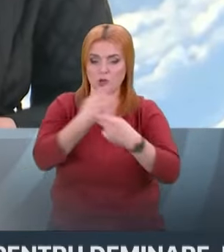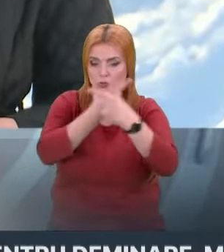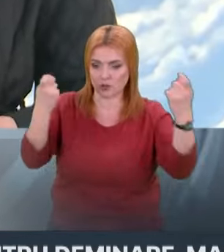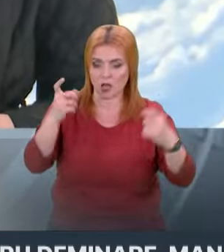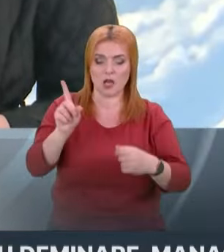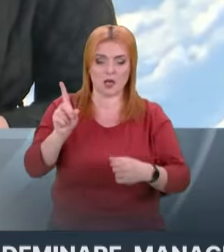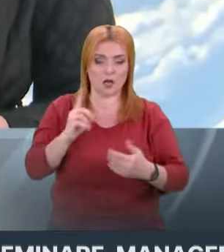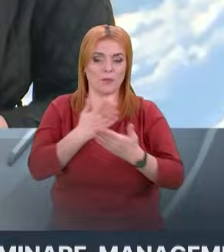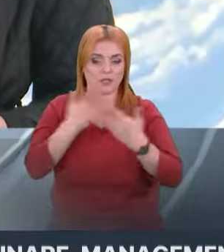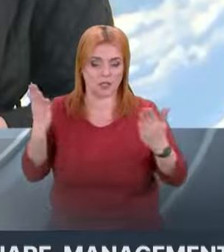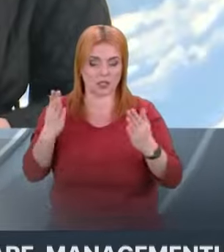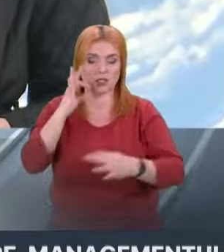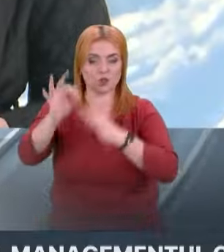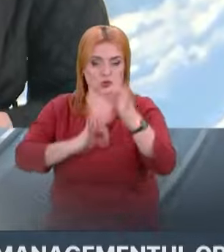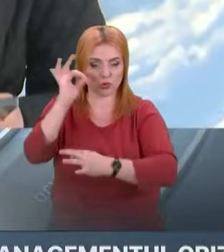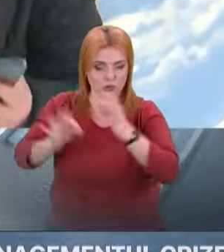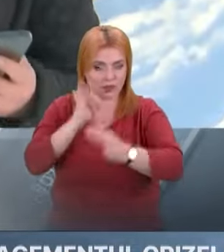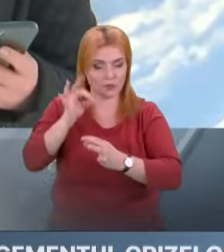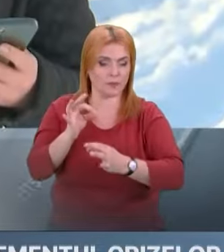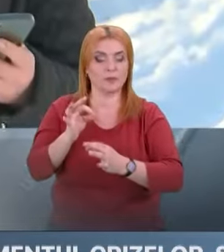în ultimele 24 de ore